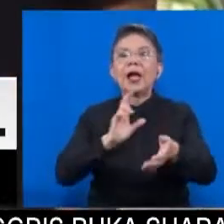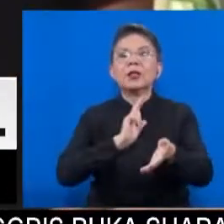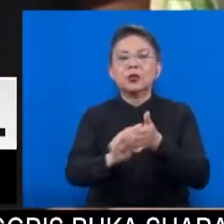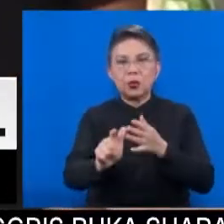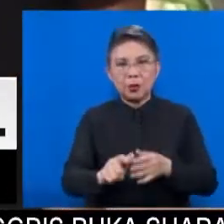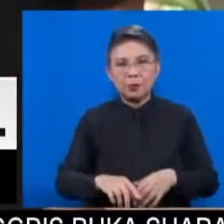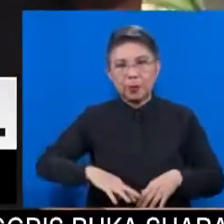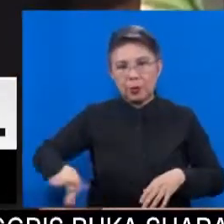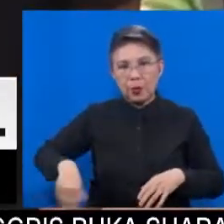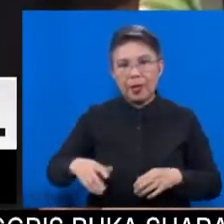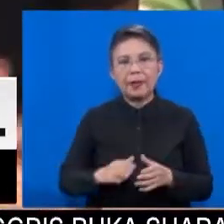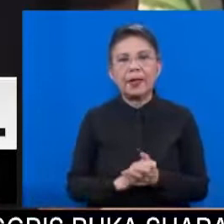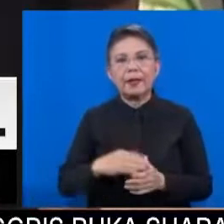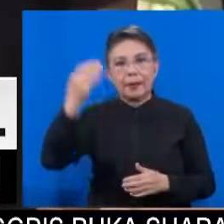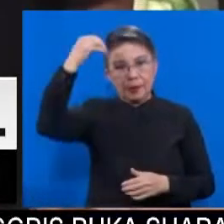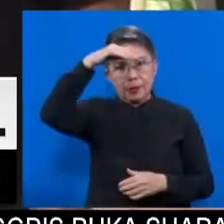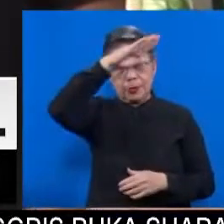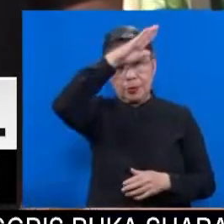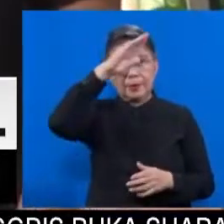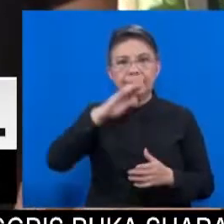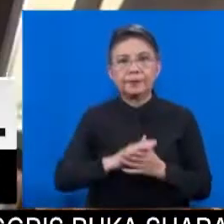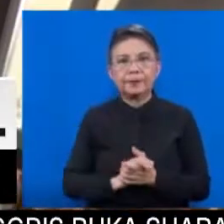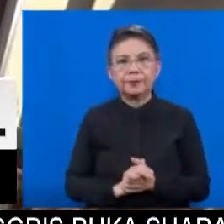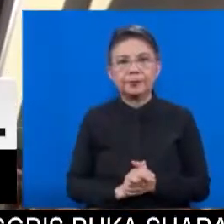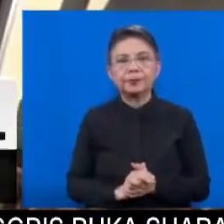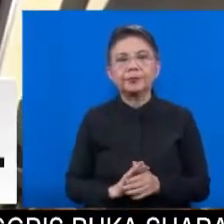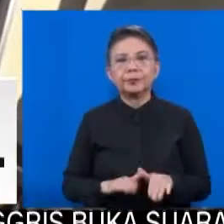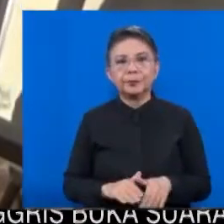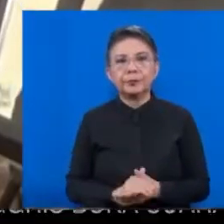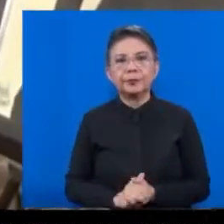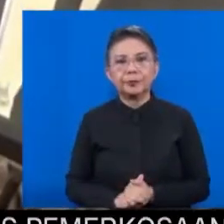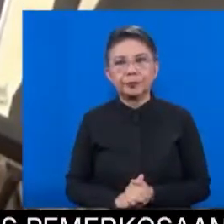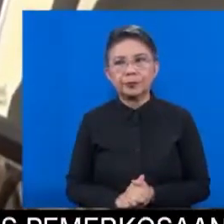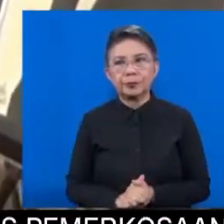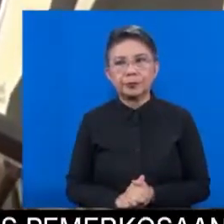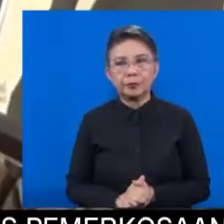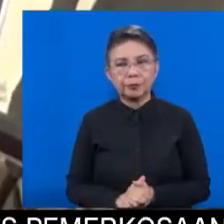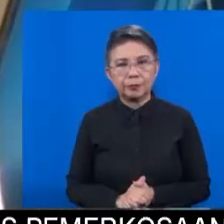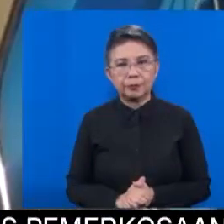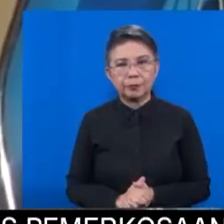ini kepada keluarga Ridwan Kamil sebagai hadiah. Tim Liputan CNN Indonesia.